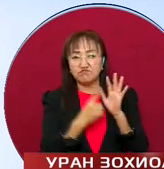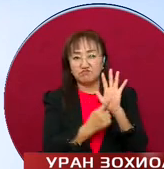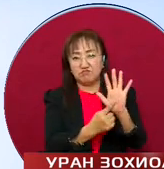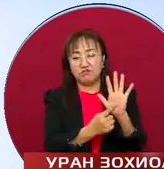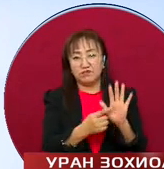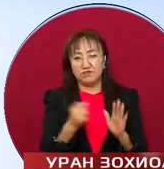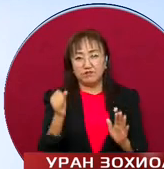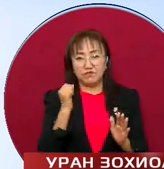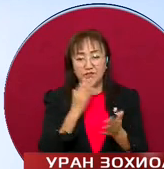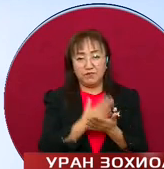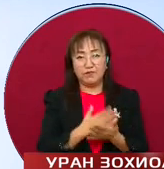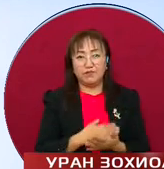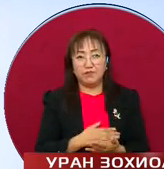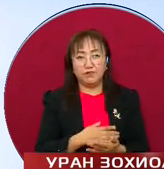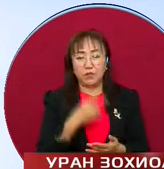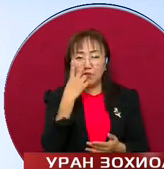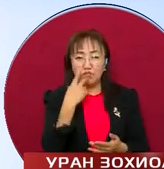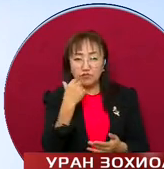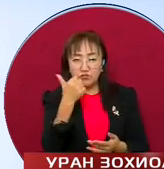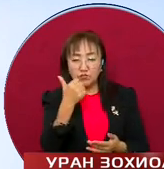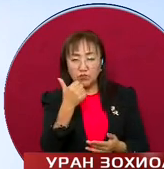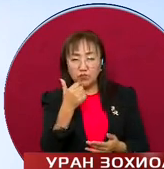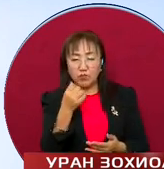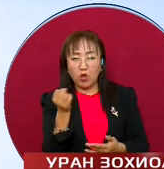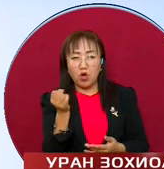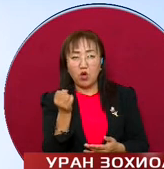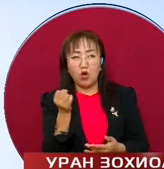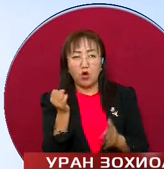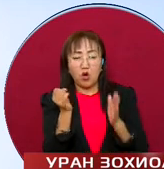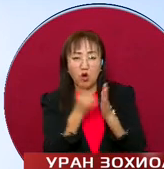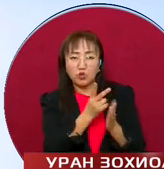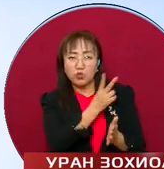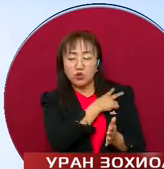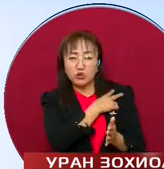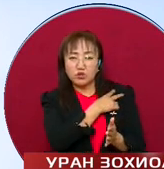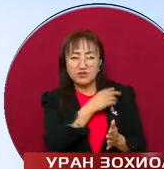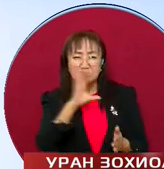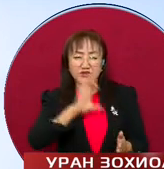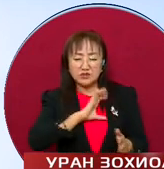Уран дүрслэлийн гол үүрэг нь бол сэтгэлд хоногштол нүдэнд харагдтал